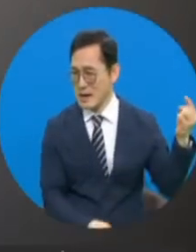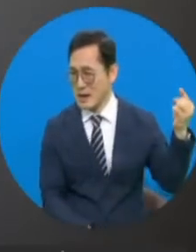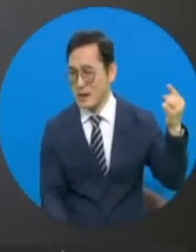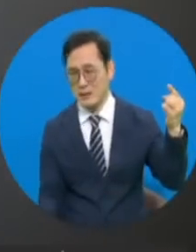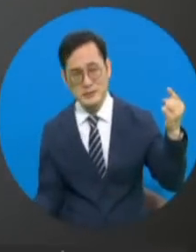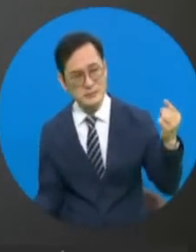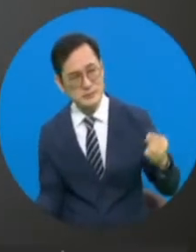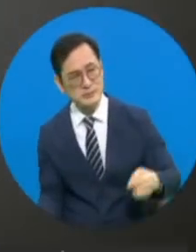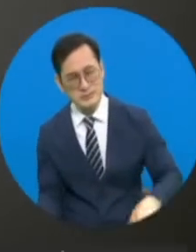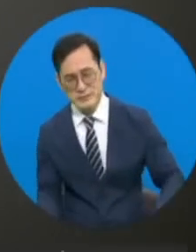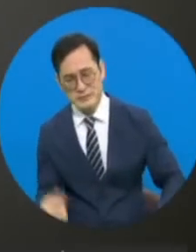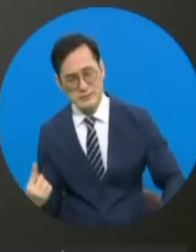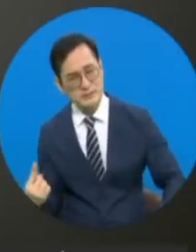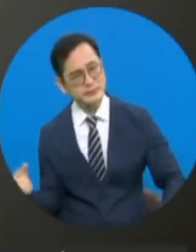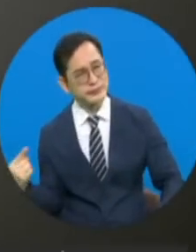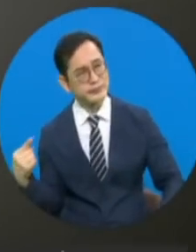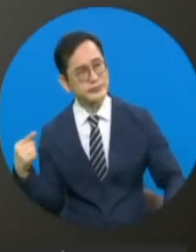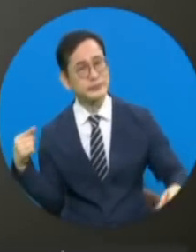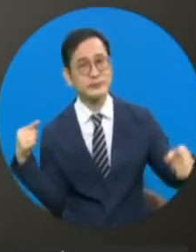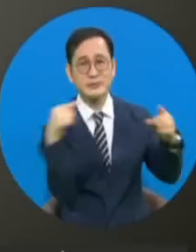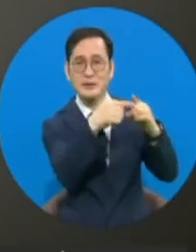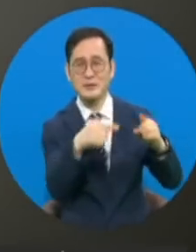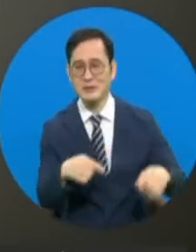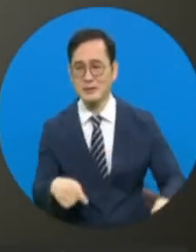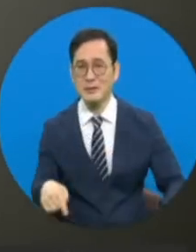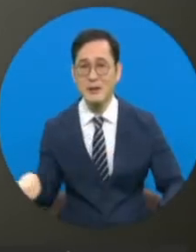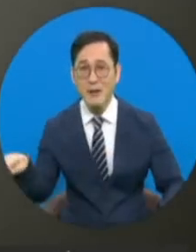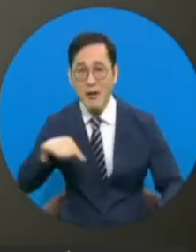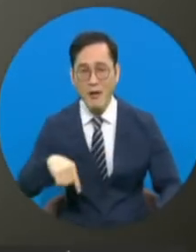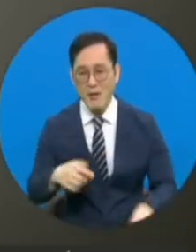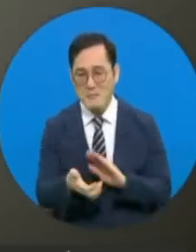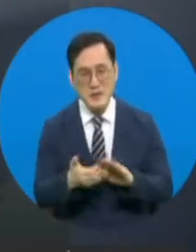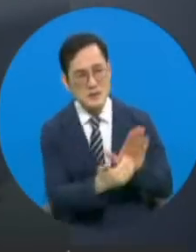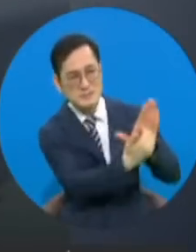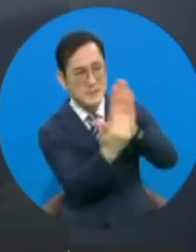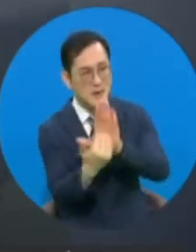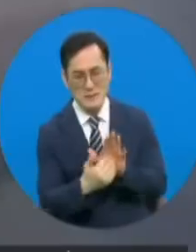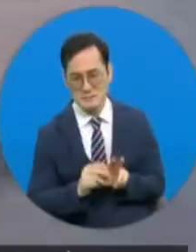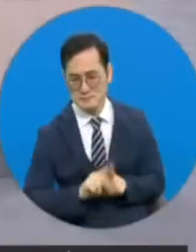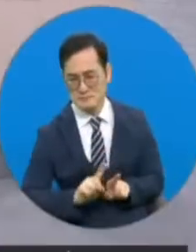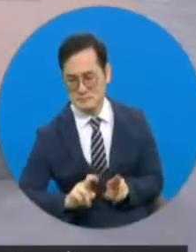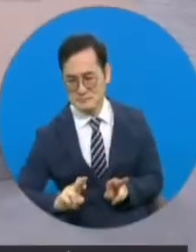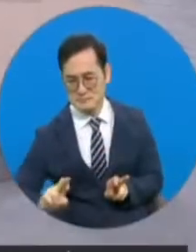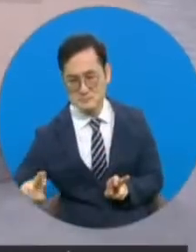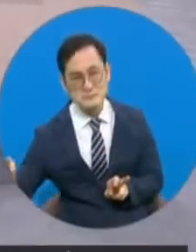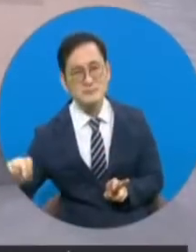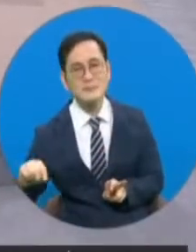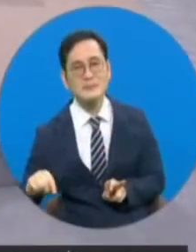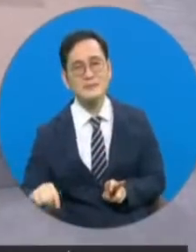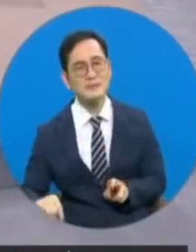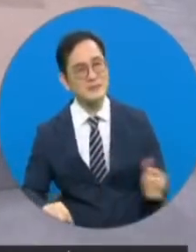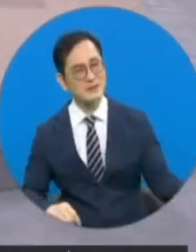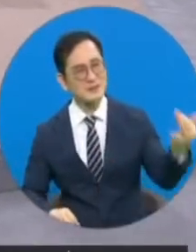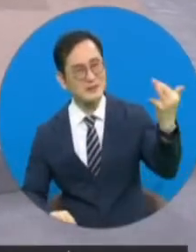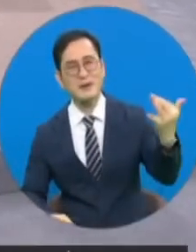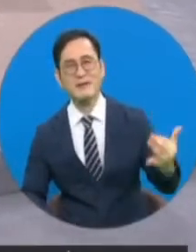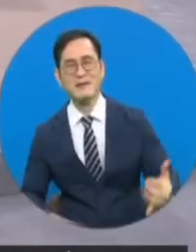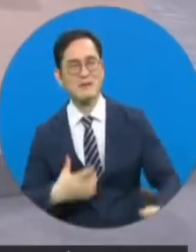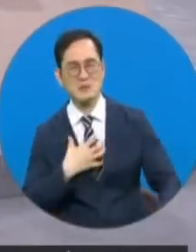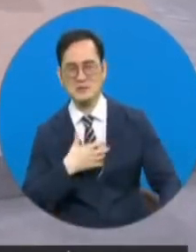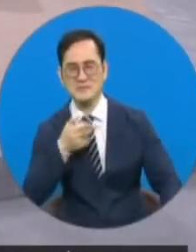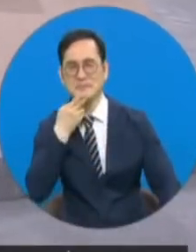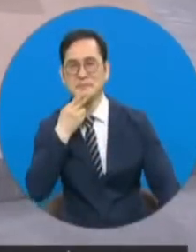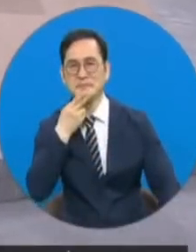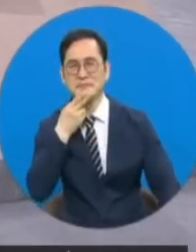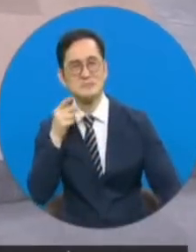엄현실장님 우리 군으로서는 좀 굉장히 희소식이고 국민들 입장에서는 야 대한민국에도 군에 어떤 첨단 시설이 굉장히